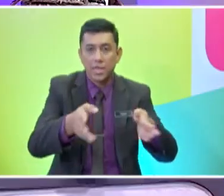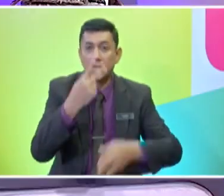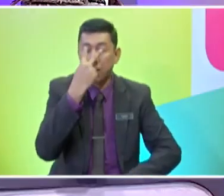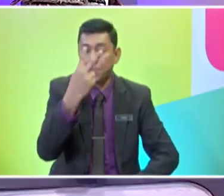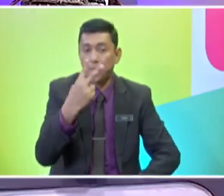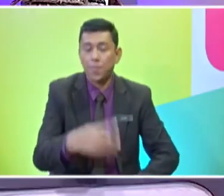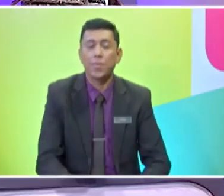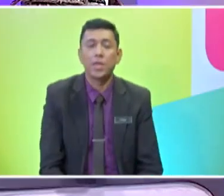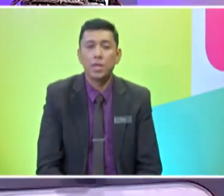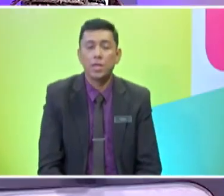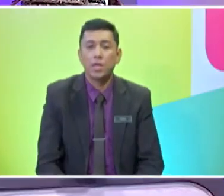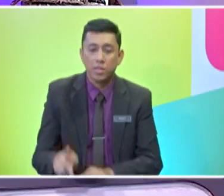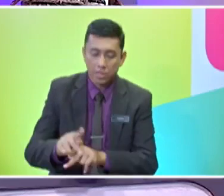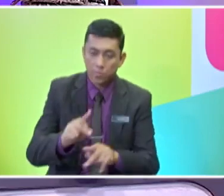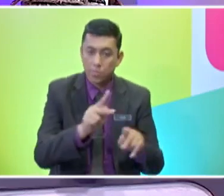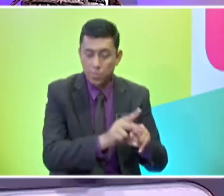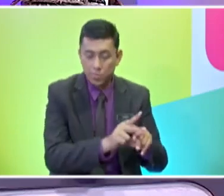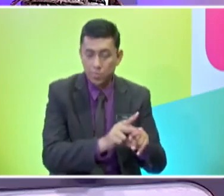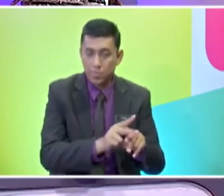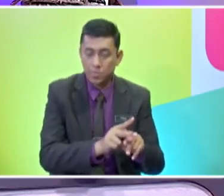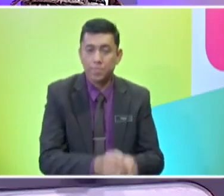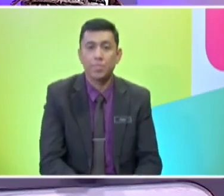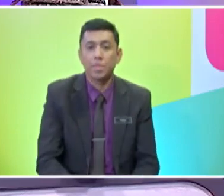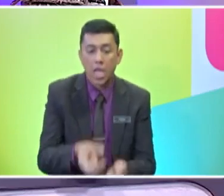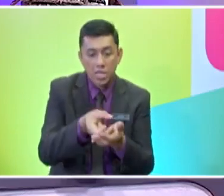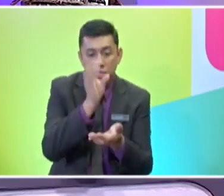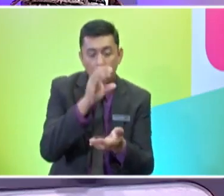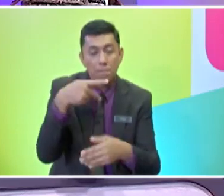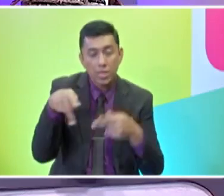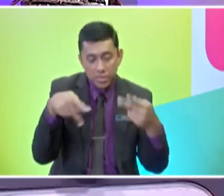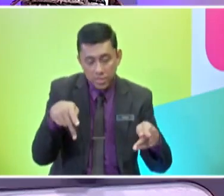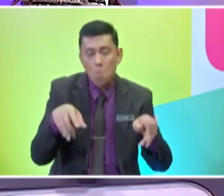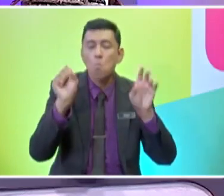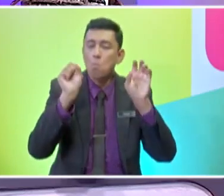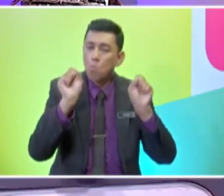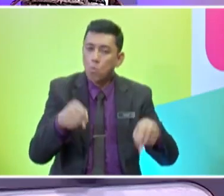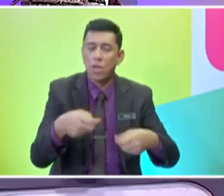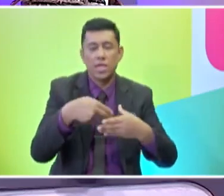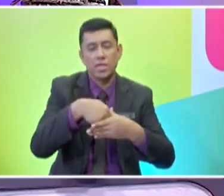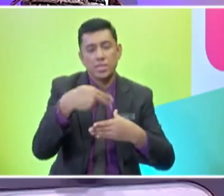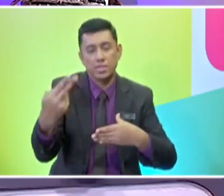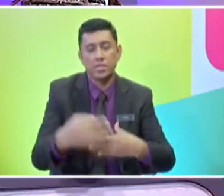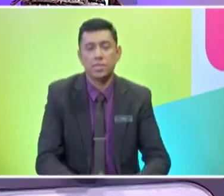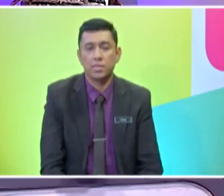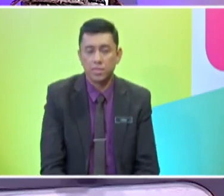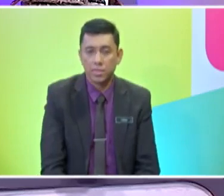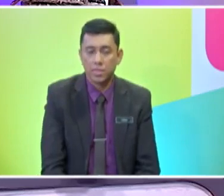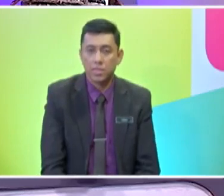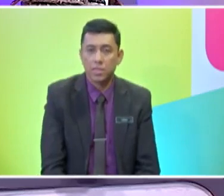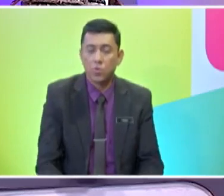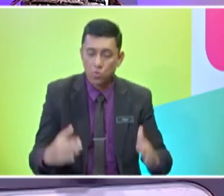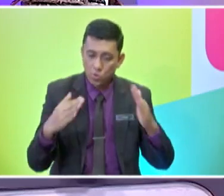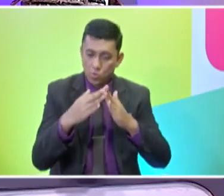nampaklah pula cawan plastik ini jangan dibuang bunyikan hasil untuk menghasilkan